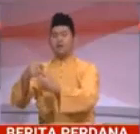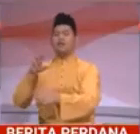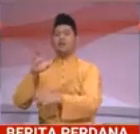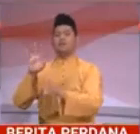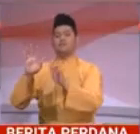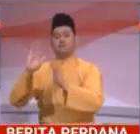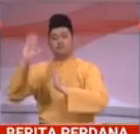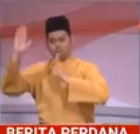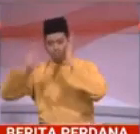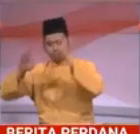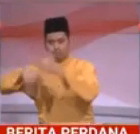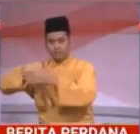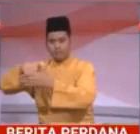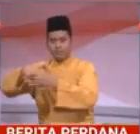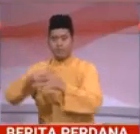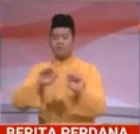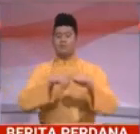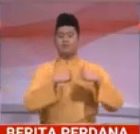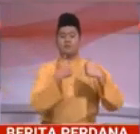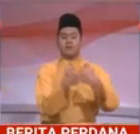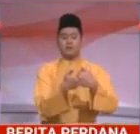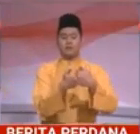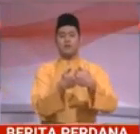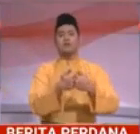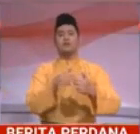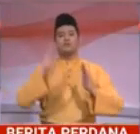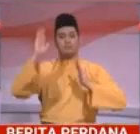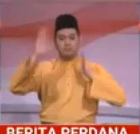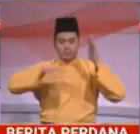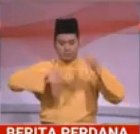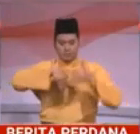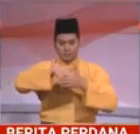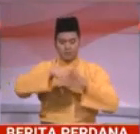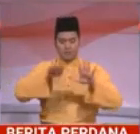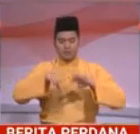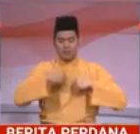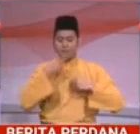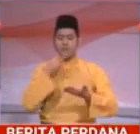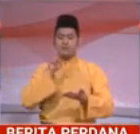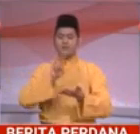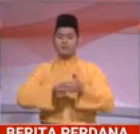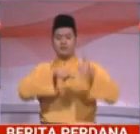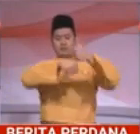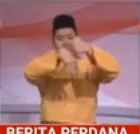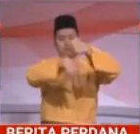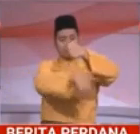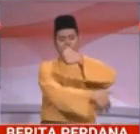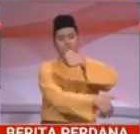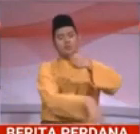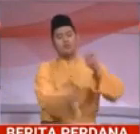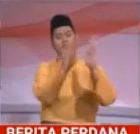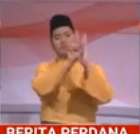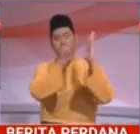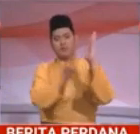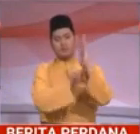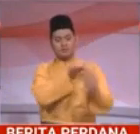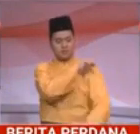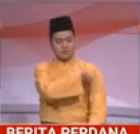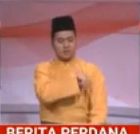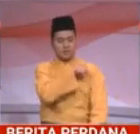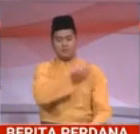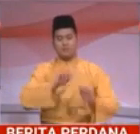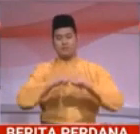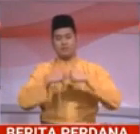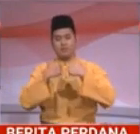hai saudara bisa Tuhan bola sepak beli C FM telah menerima surat daripada jawatankuasa tata tertib Persatuan bola sepak degree paham